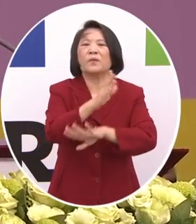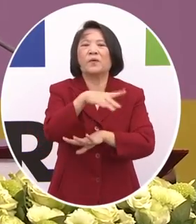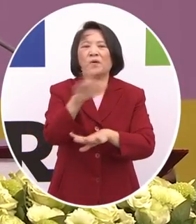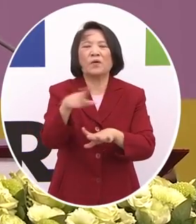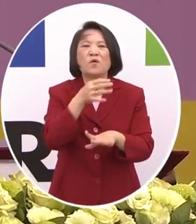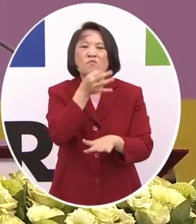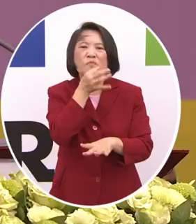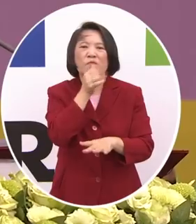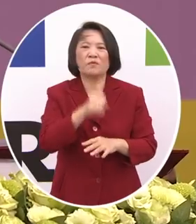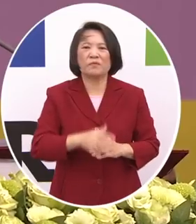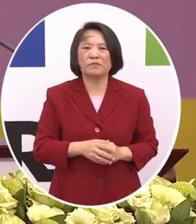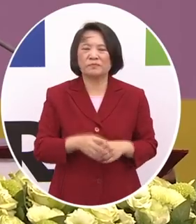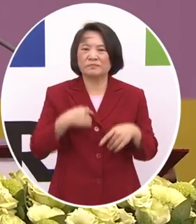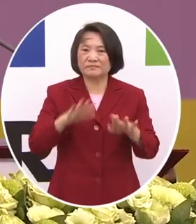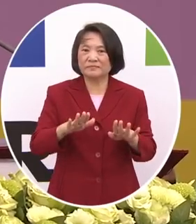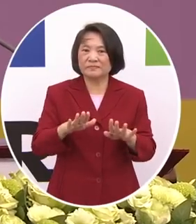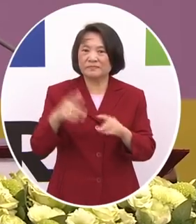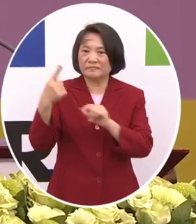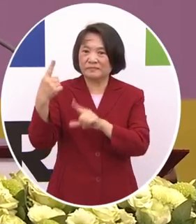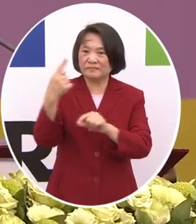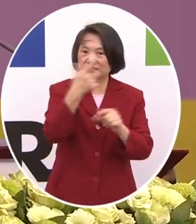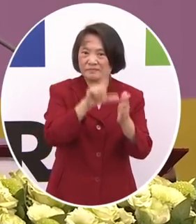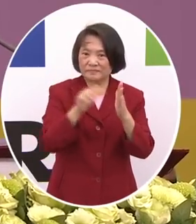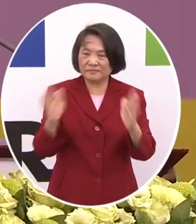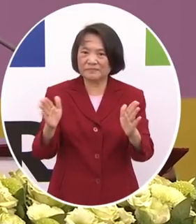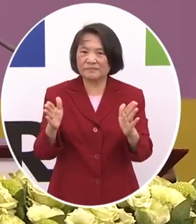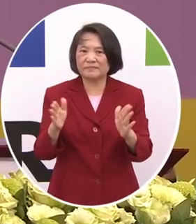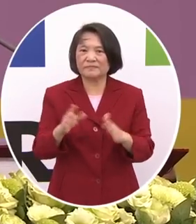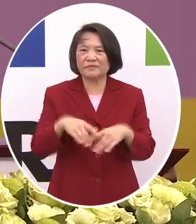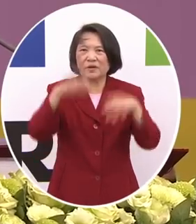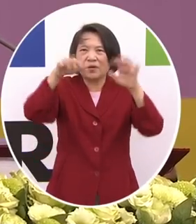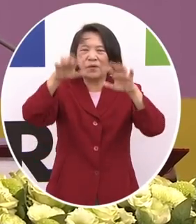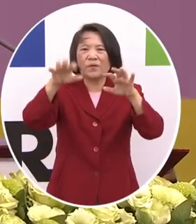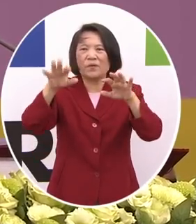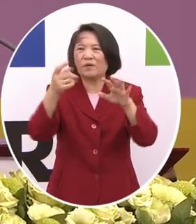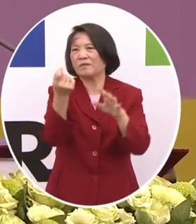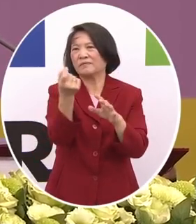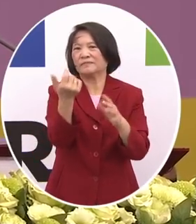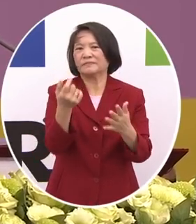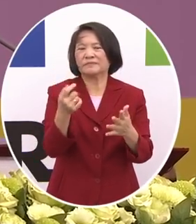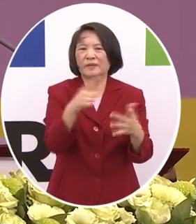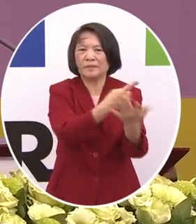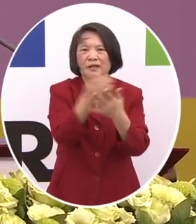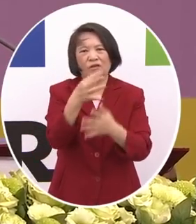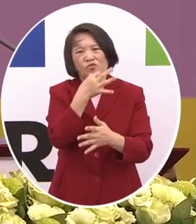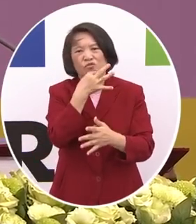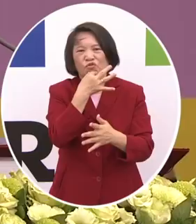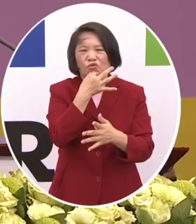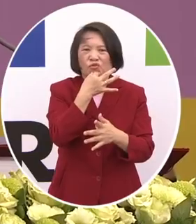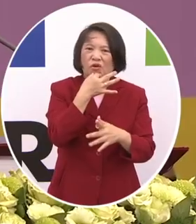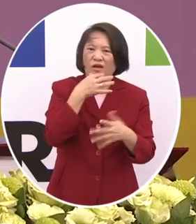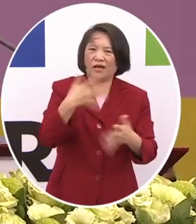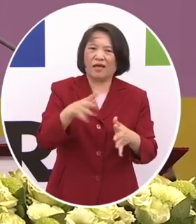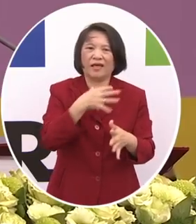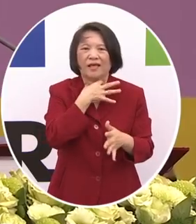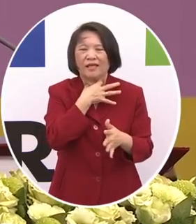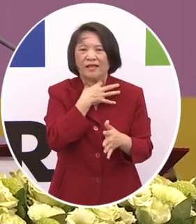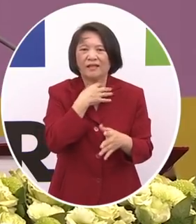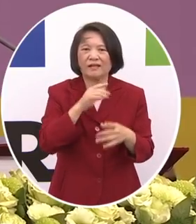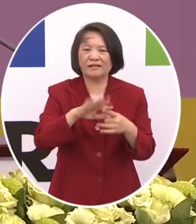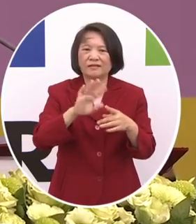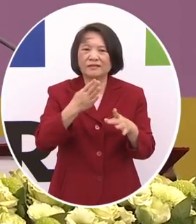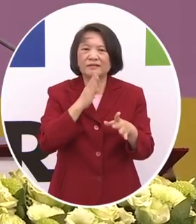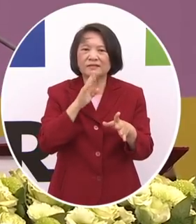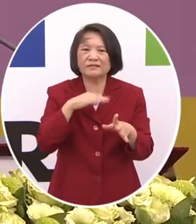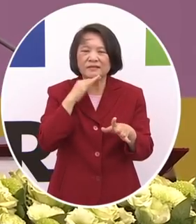下，今年的上半年，西部地区降雨很少，大家都担心缺水，但是透过开